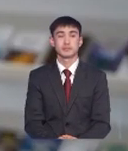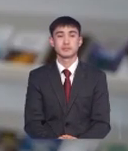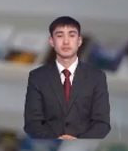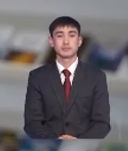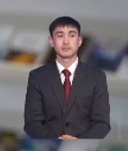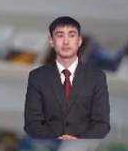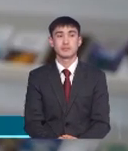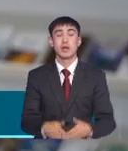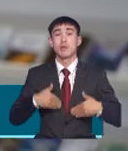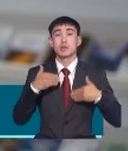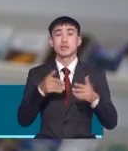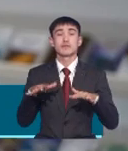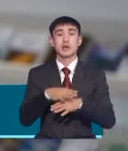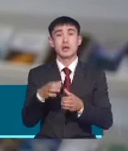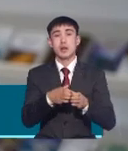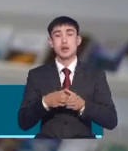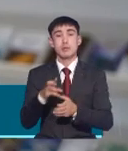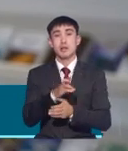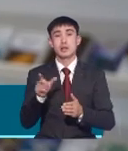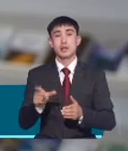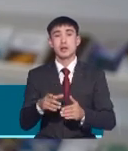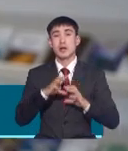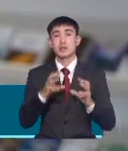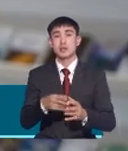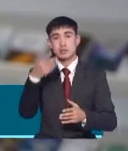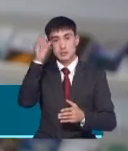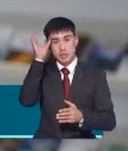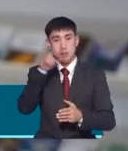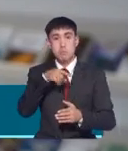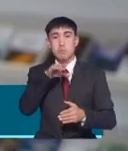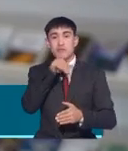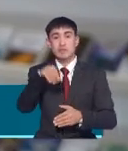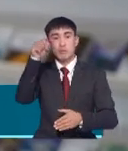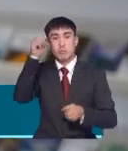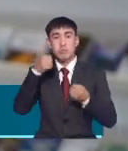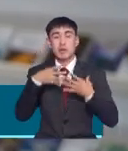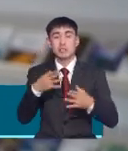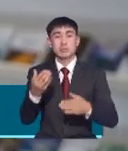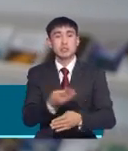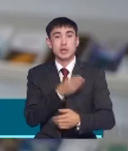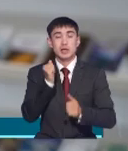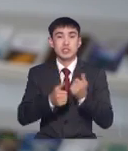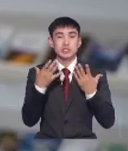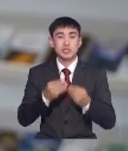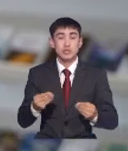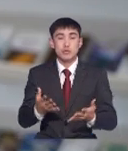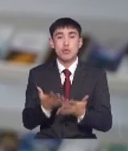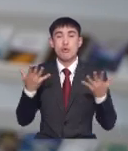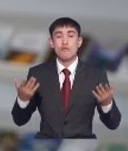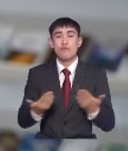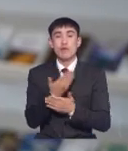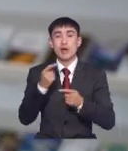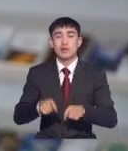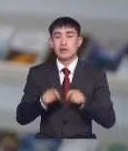письма Поздравляю всех коллег библиотекарей Хранителей знаний с профессиональным праздником желаю чтобы каждый день приносил им новые открытия